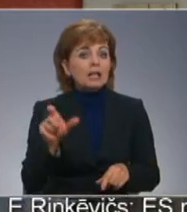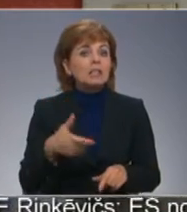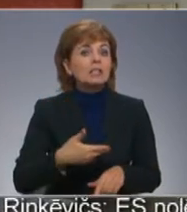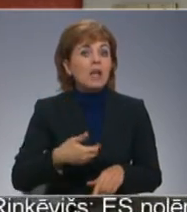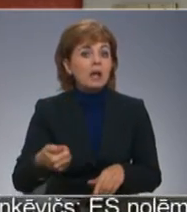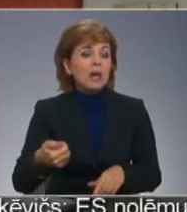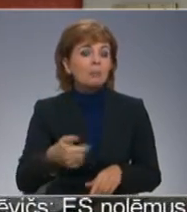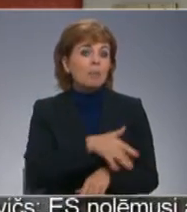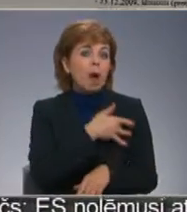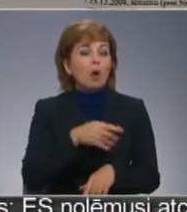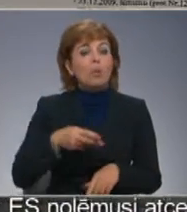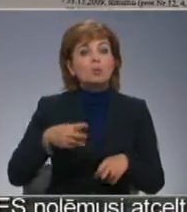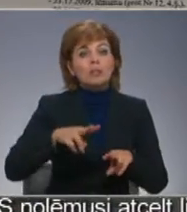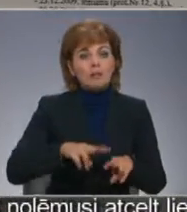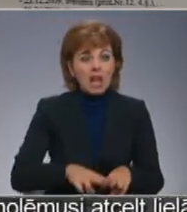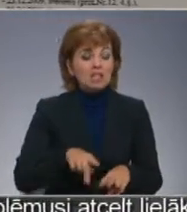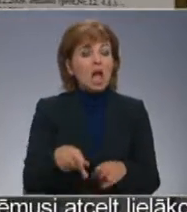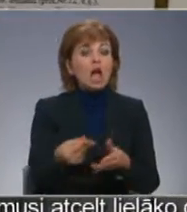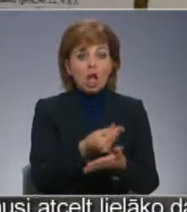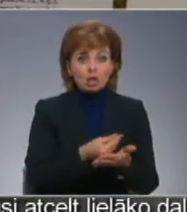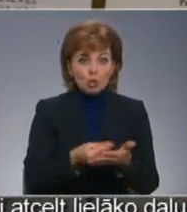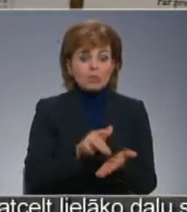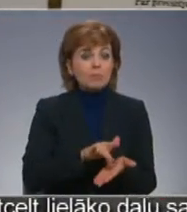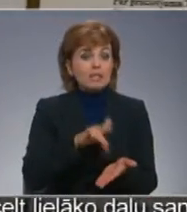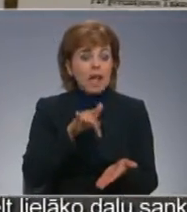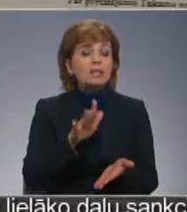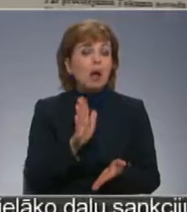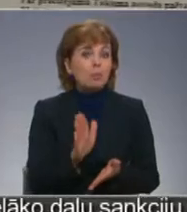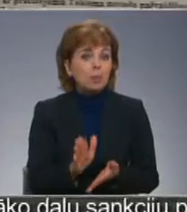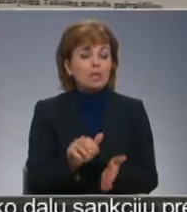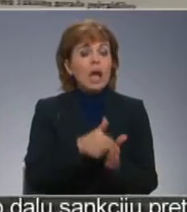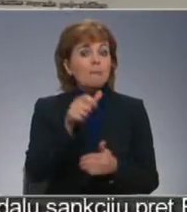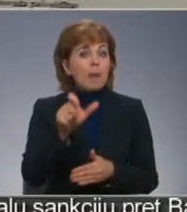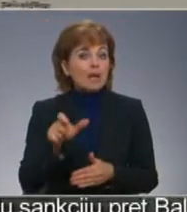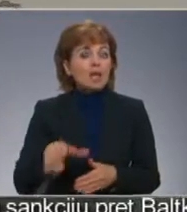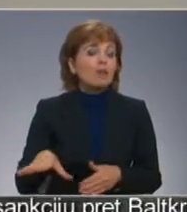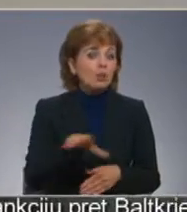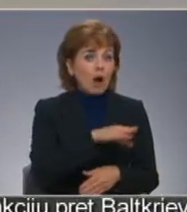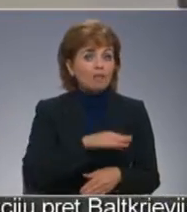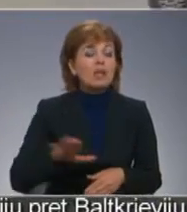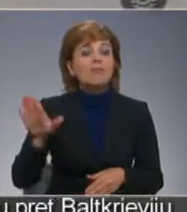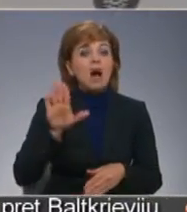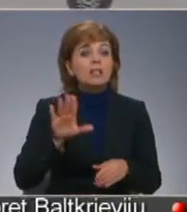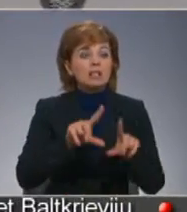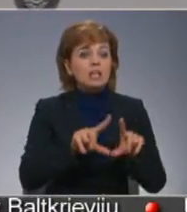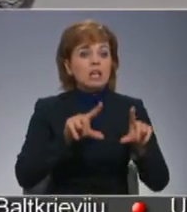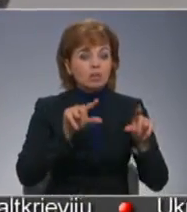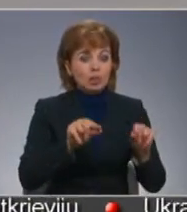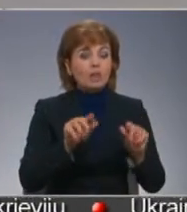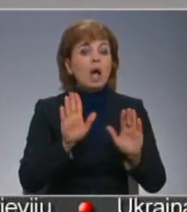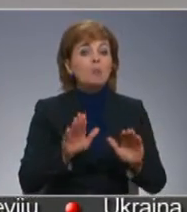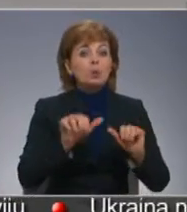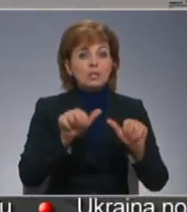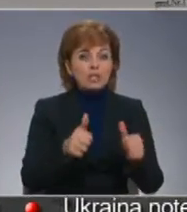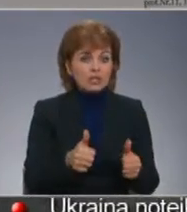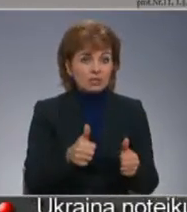šo pakalpojumu uz vietas. Tas nozīmē, ka centrā atradīsies pārstāvi gandrīz no visām valsts institūcijām un tikšot